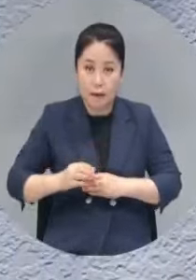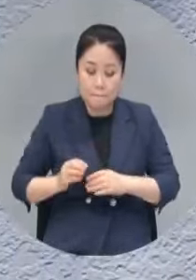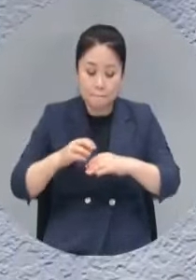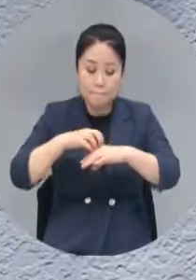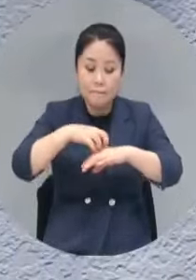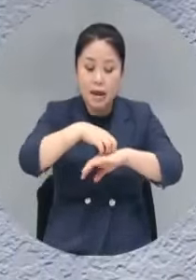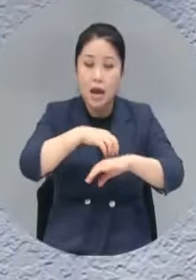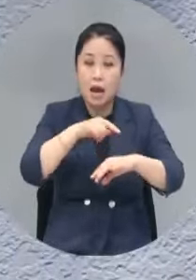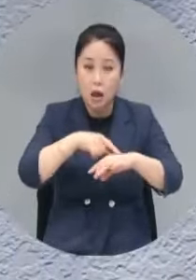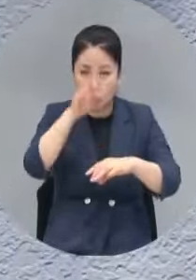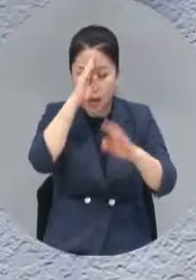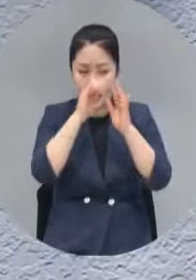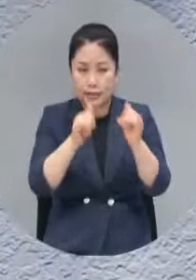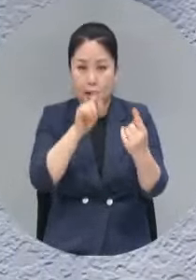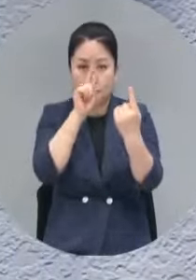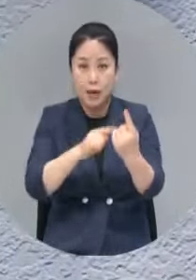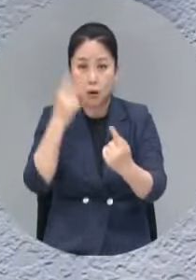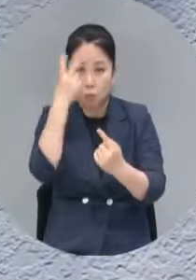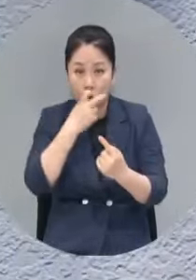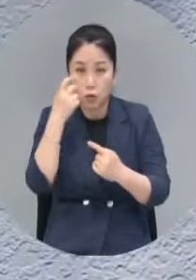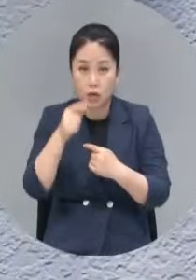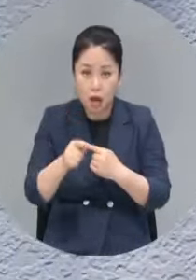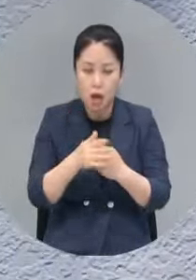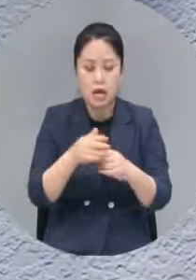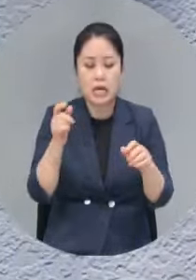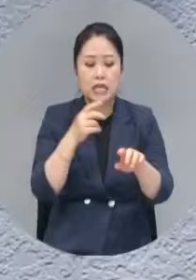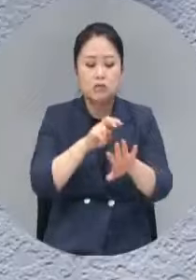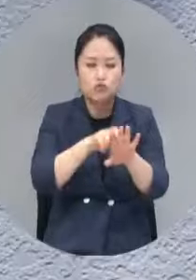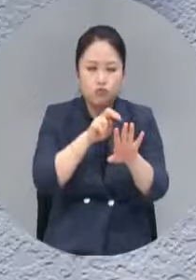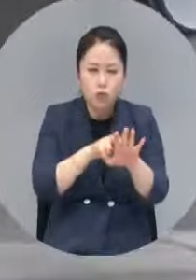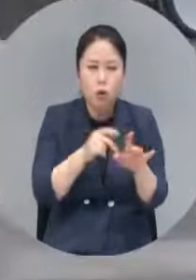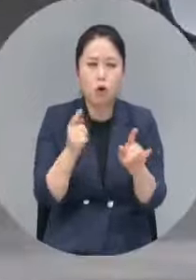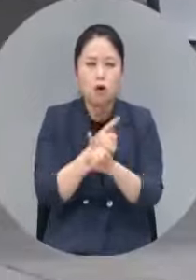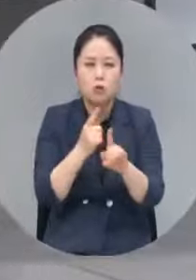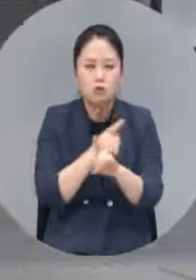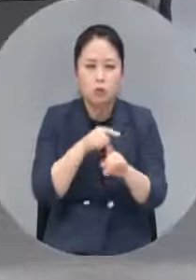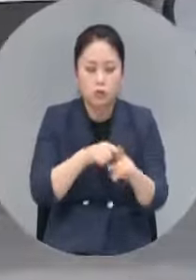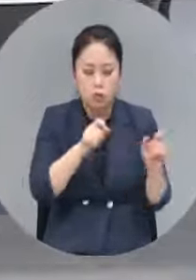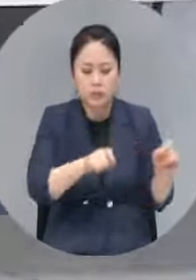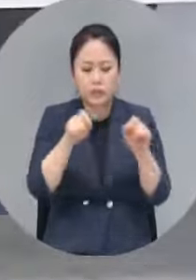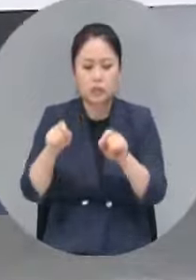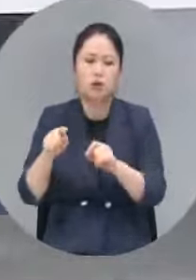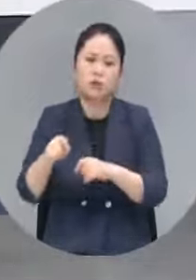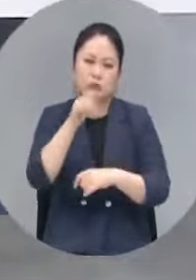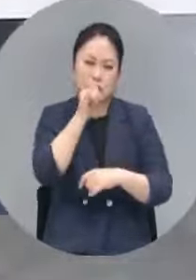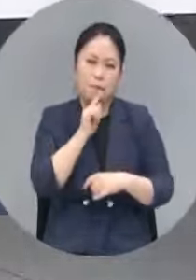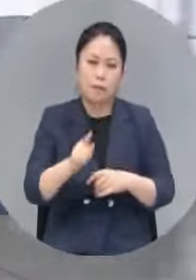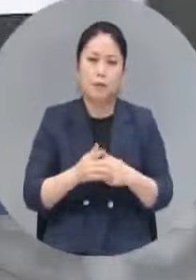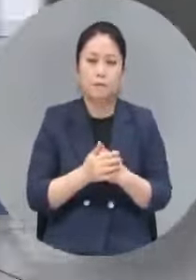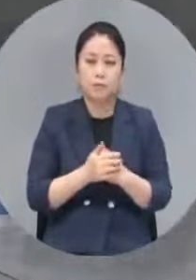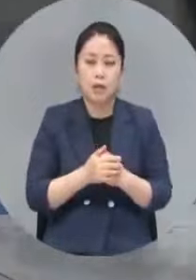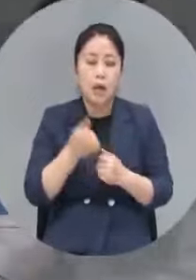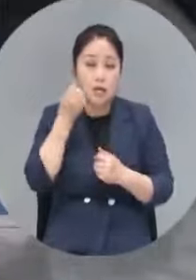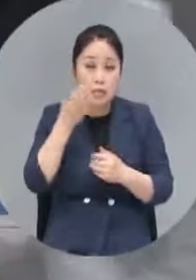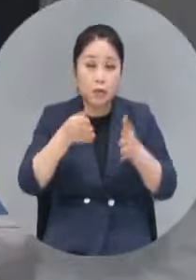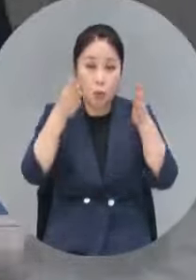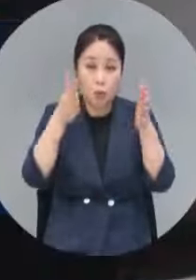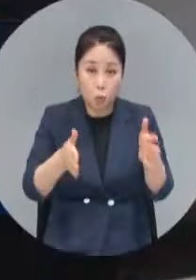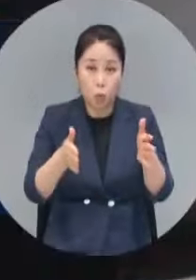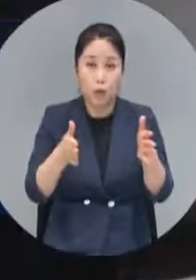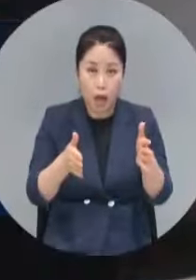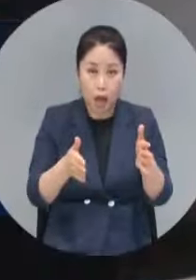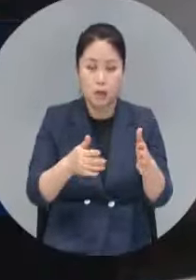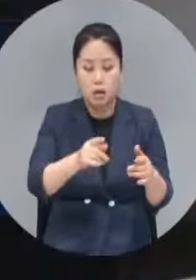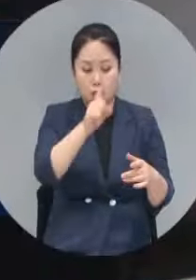진료 거부와 치료 지연을 겪는 것으로 나타났습니다. 지난 4개월 동안 정부와 의료계가 환자들에게 도움이 될